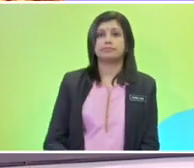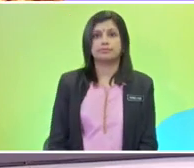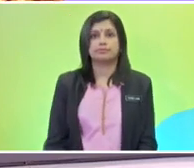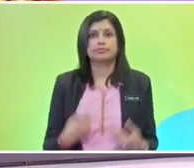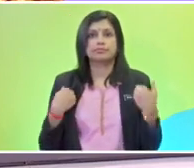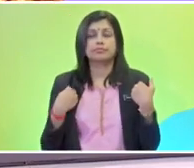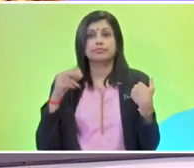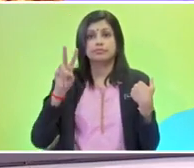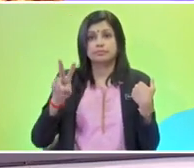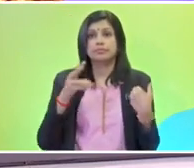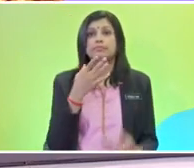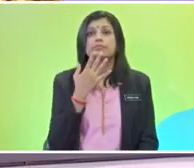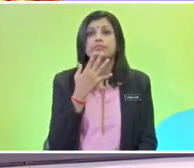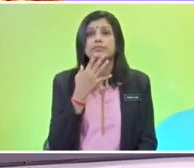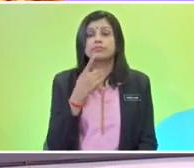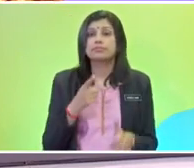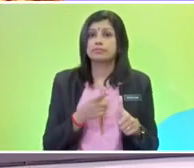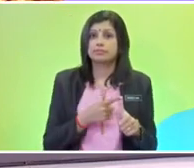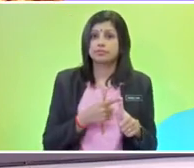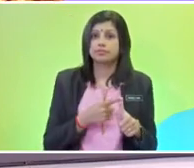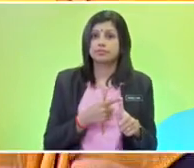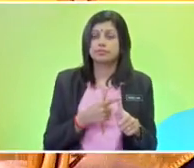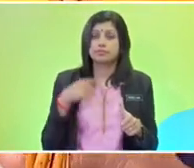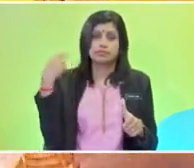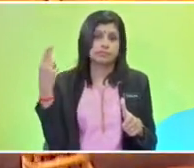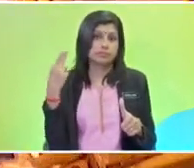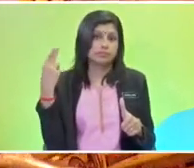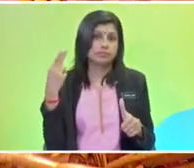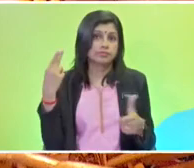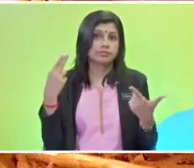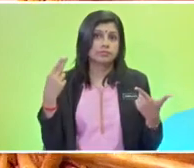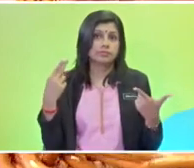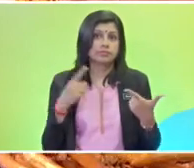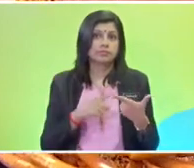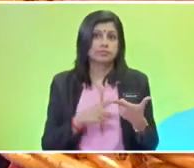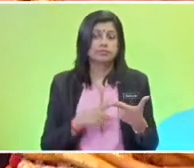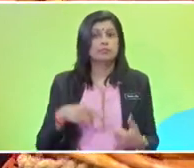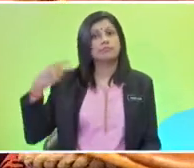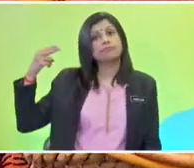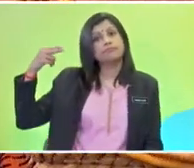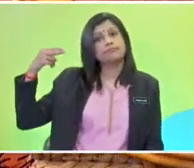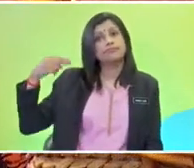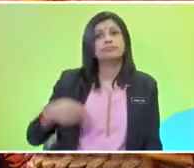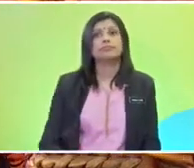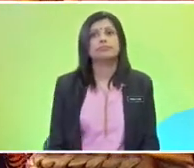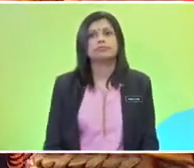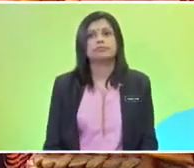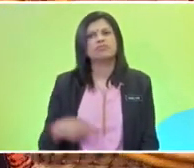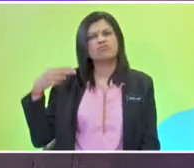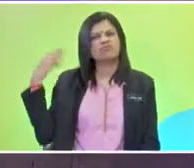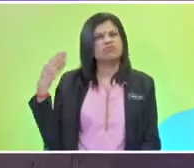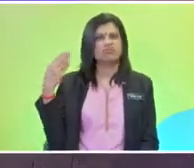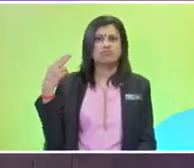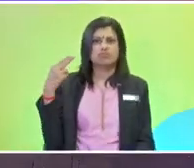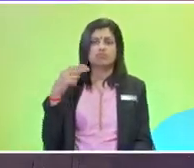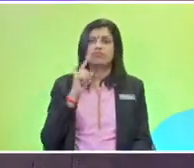dua warna. Satu warna ungu, satu lagi warna hijau. Hijau tu selalu lagi masamlah. Okey, kalau